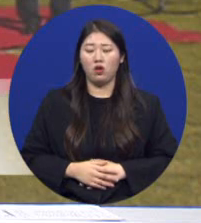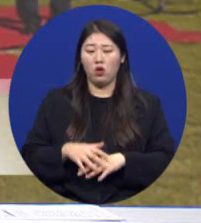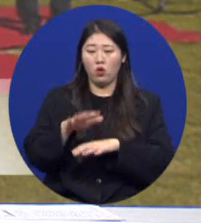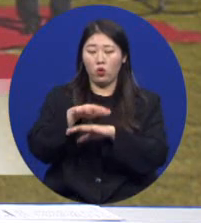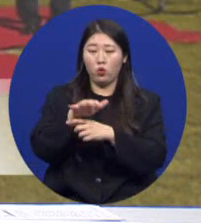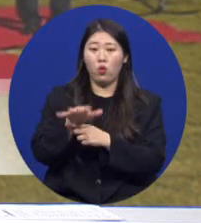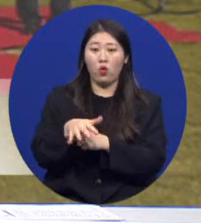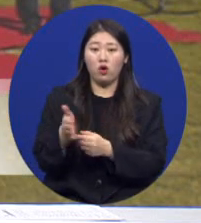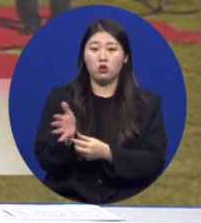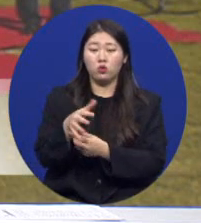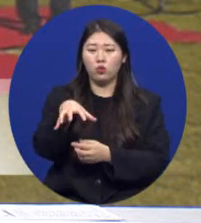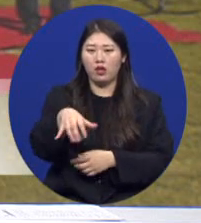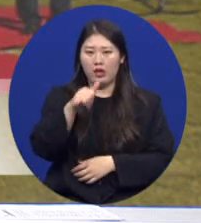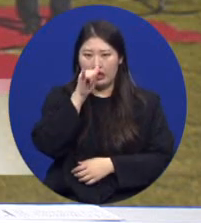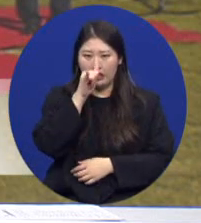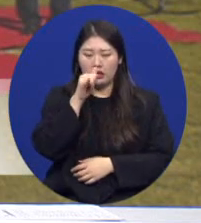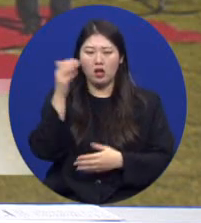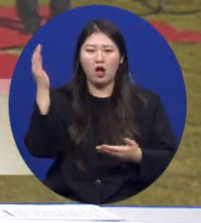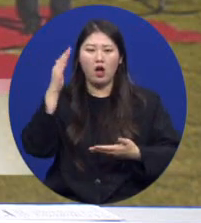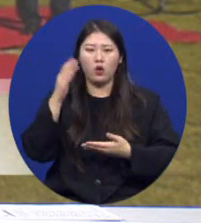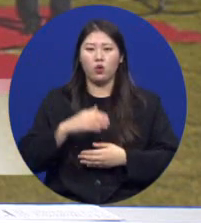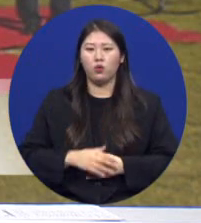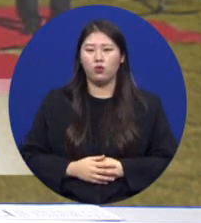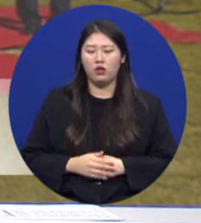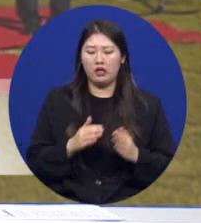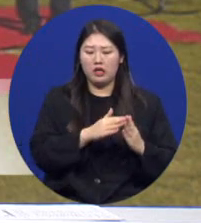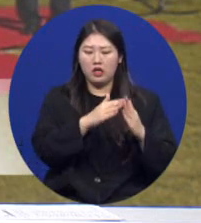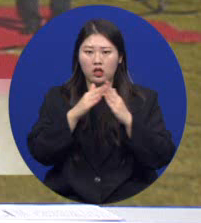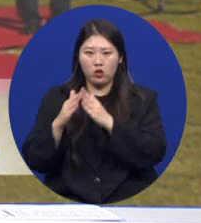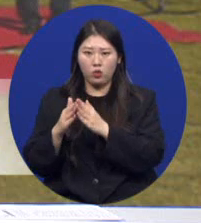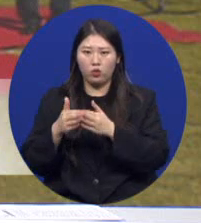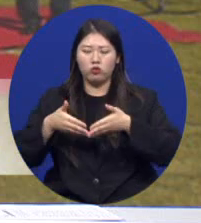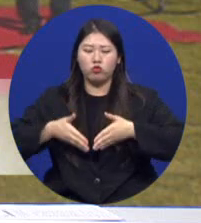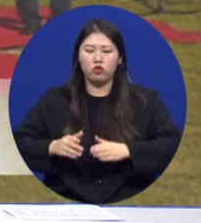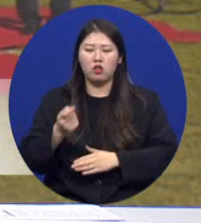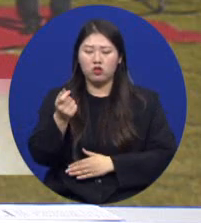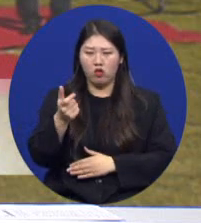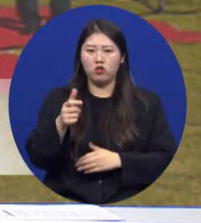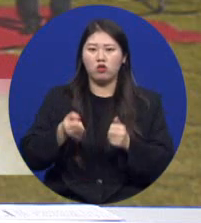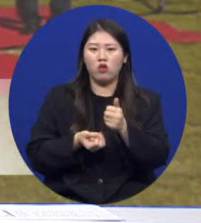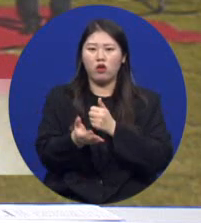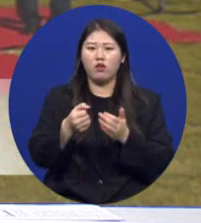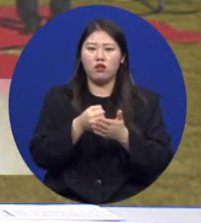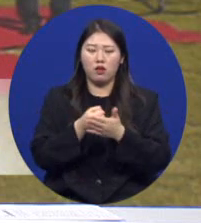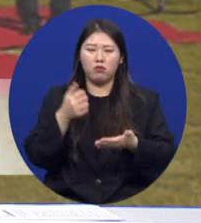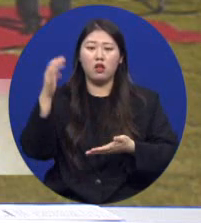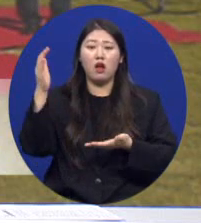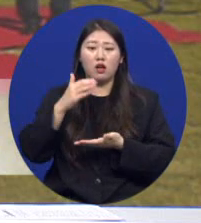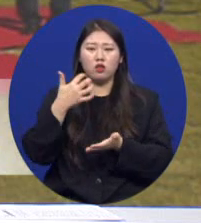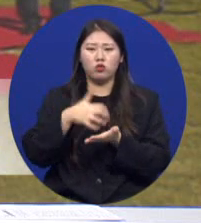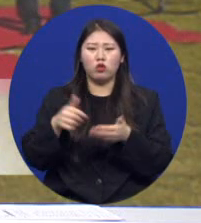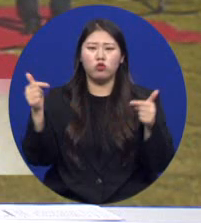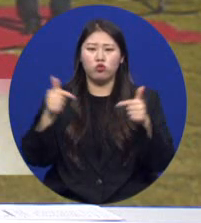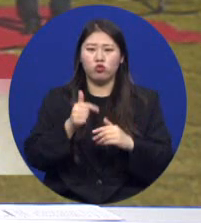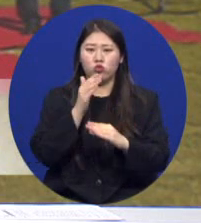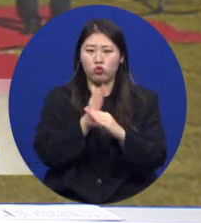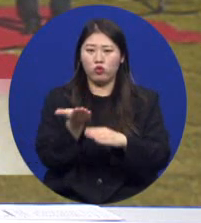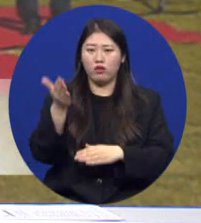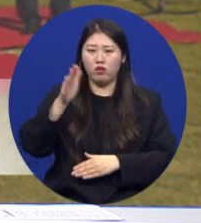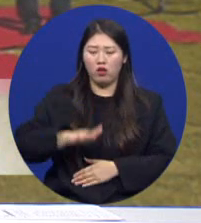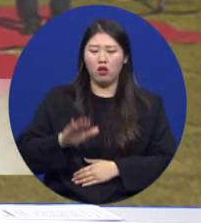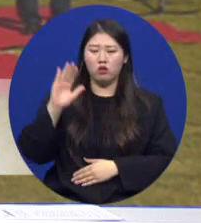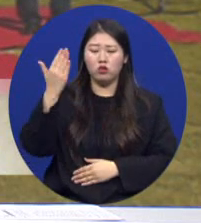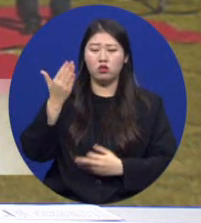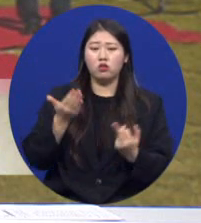농어촌 지역에 있는 학교들은 이농과 저출산 등의 영향으로 점차 학생 수가 줄고 있는데요.